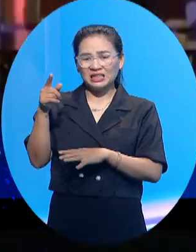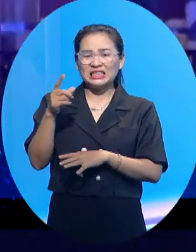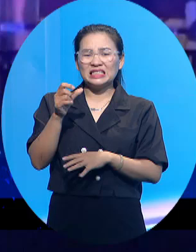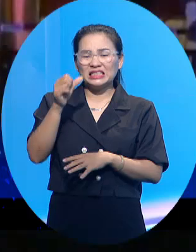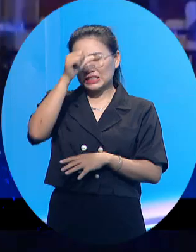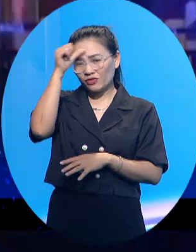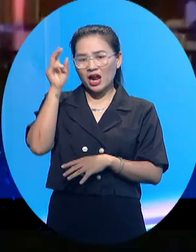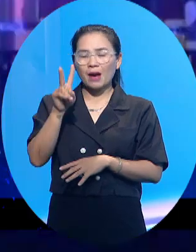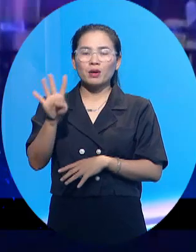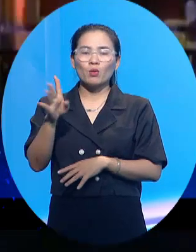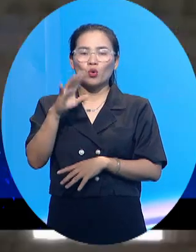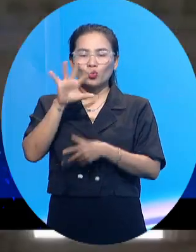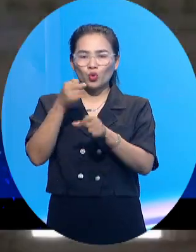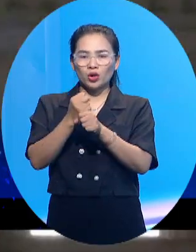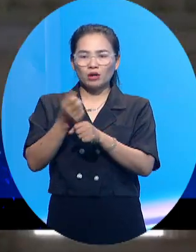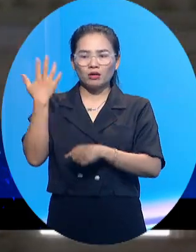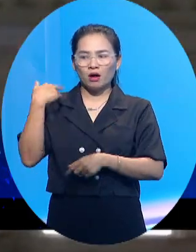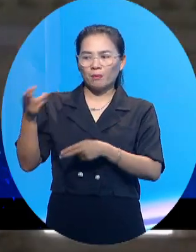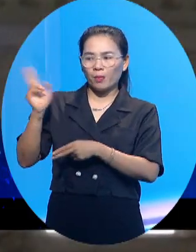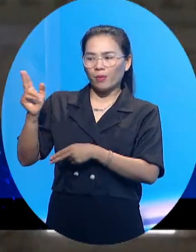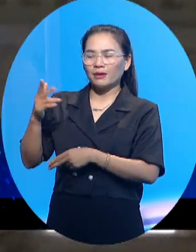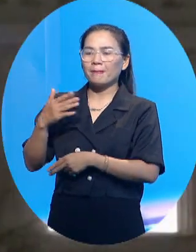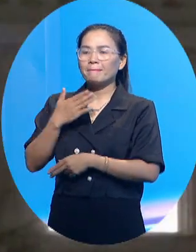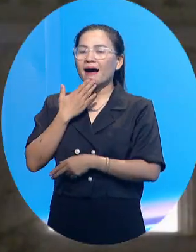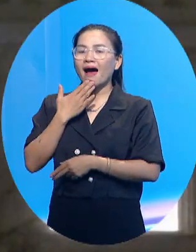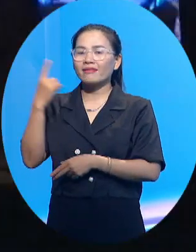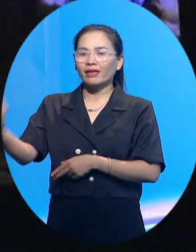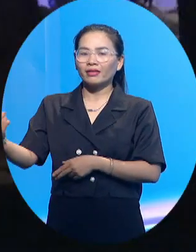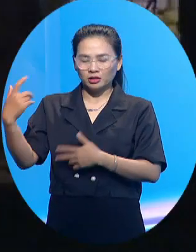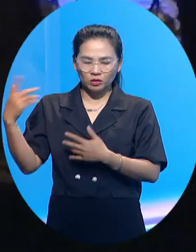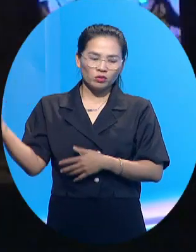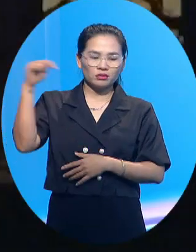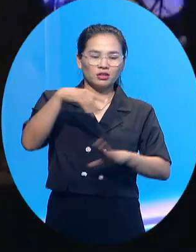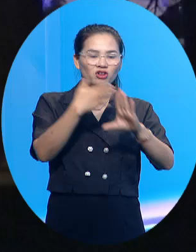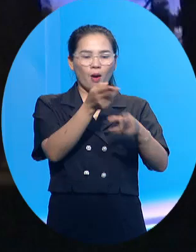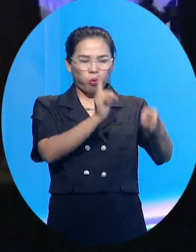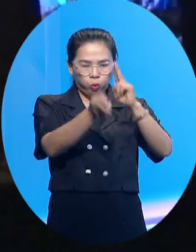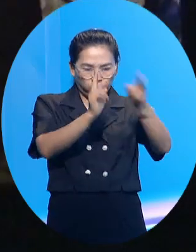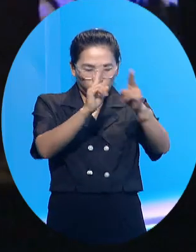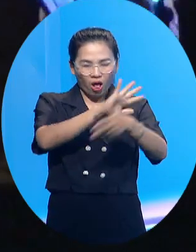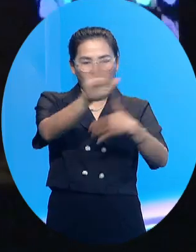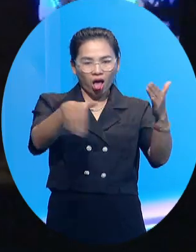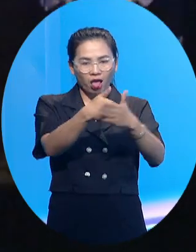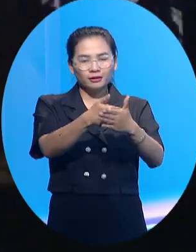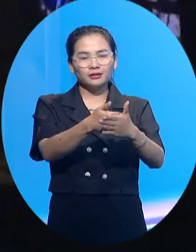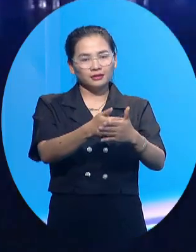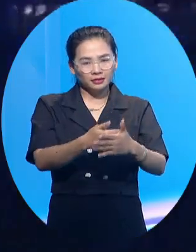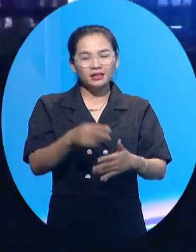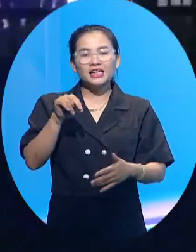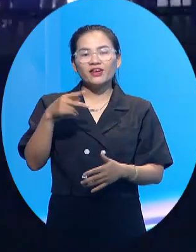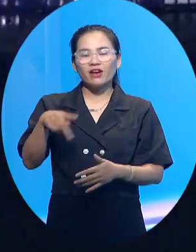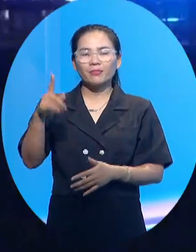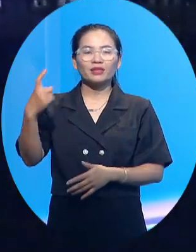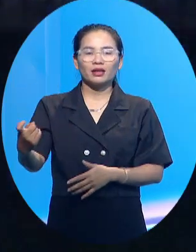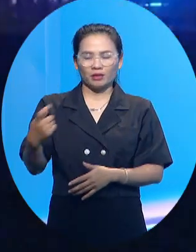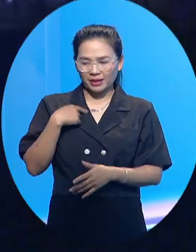24 tuổi người này trước đó đã sát hại cha ruột sau đó đến xả súng tại trường học trên nhà chếu trách xác nhận Nghi phạm đã chết nhưng chưa